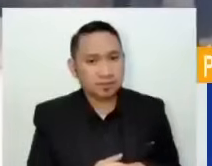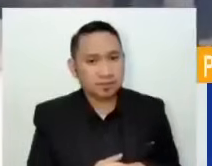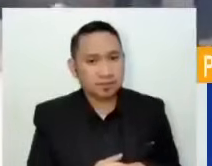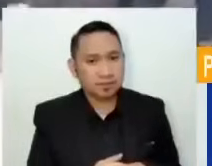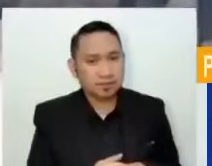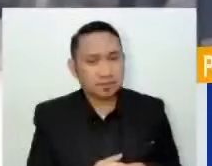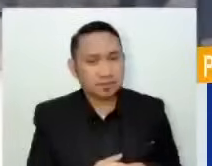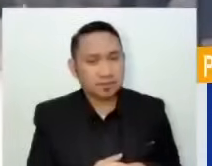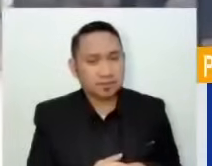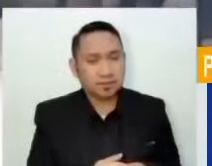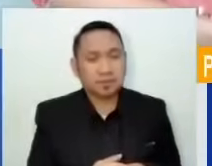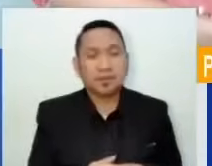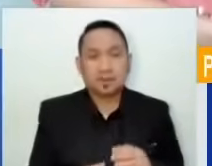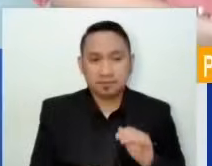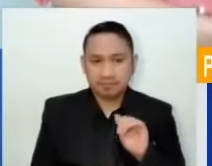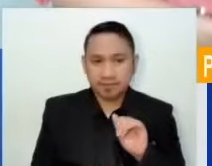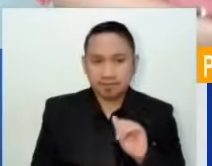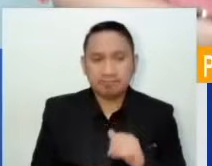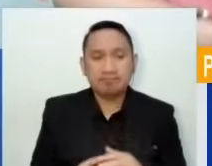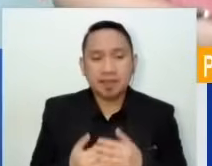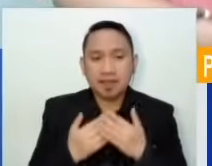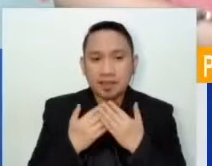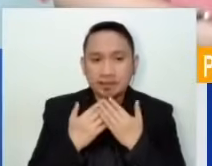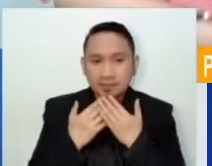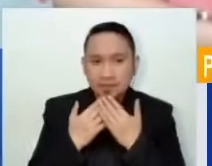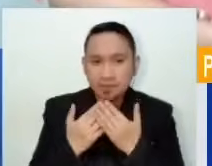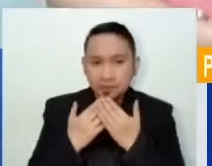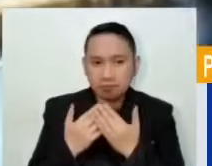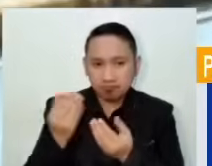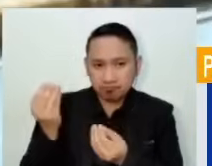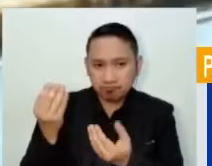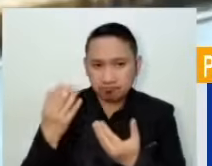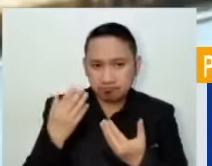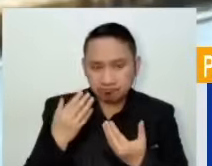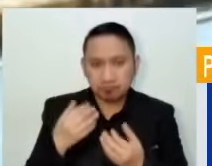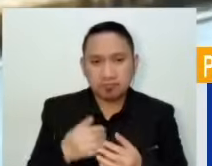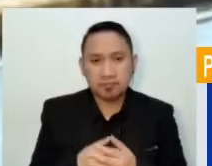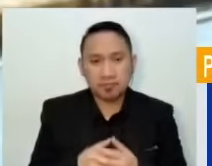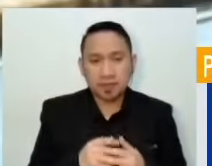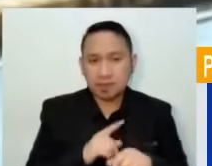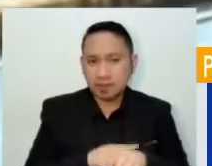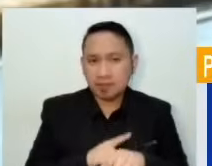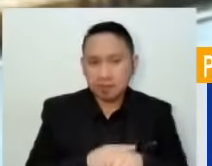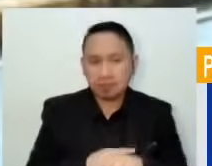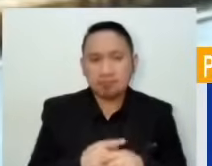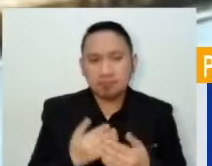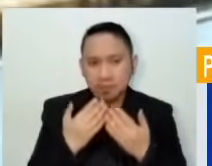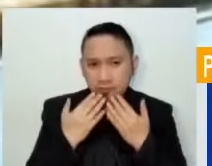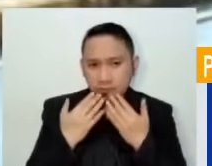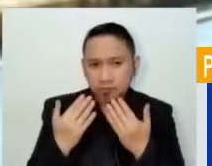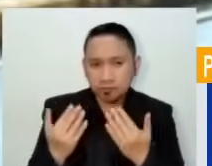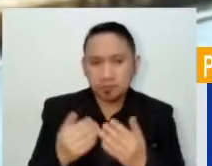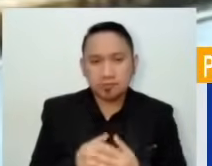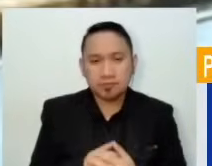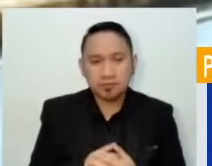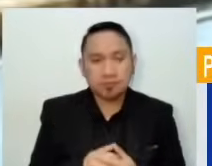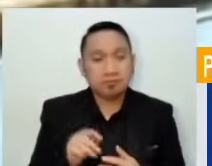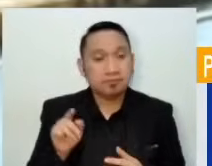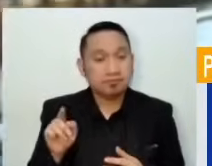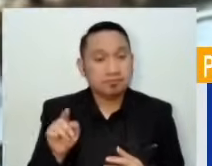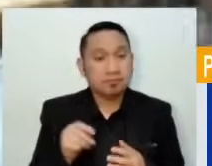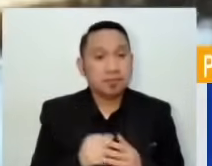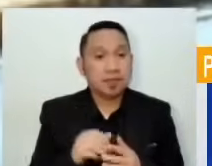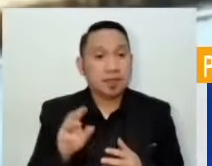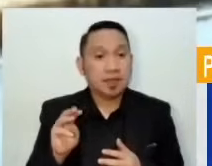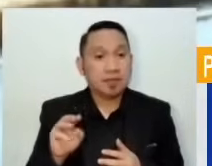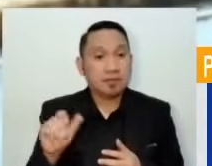Alright, maraming po salamat sa impormasyon at sa panahon binigay niyo po sa amin. Attorney Roman Duartes, ang acting chairman po ng MMDA. Mga kapuso,